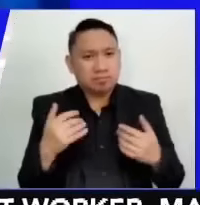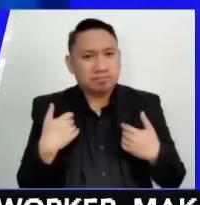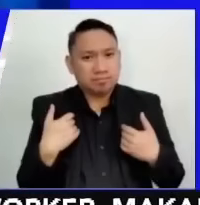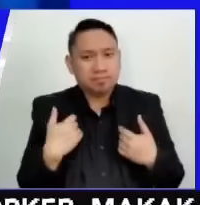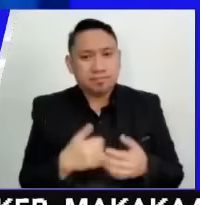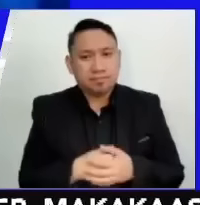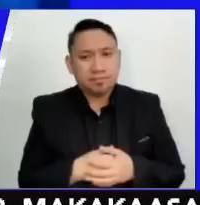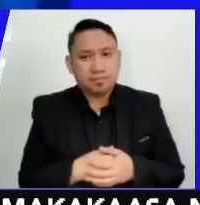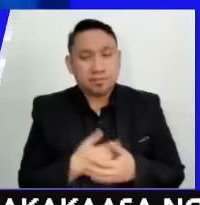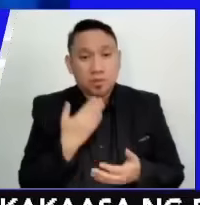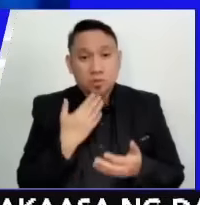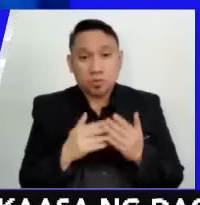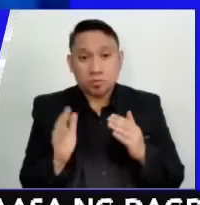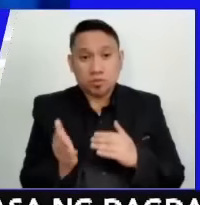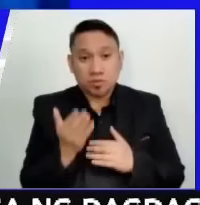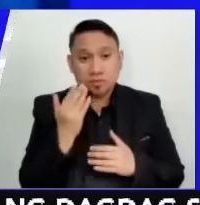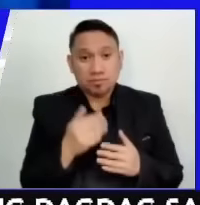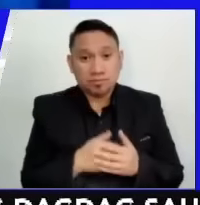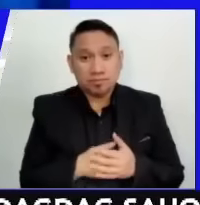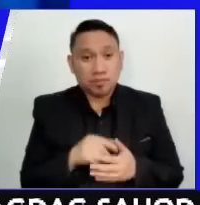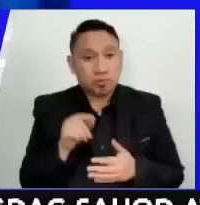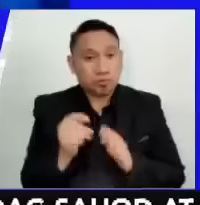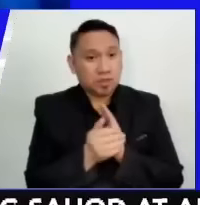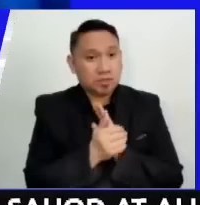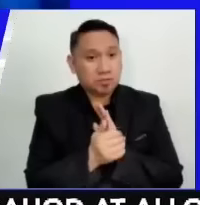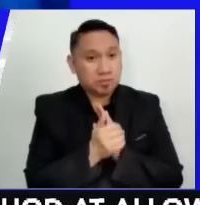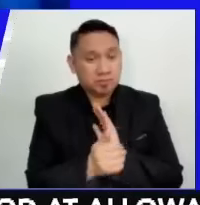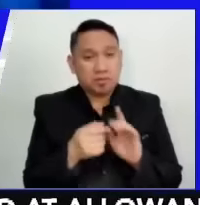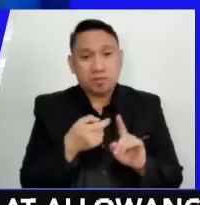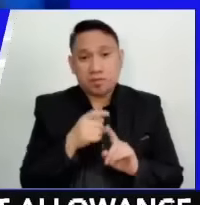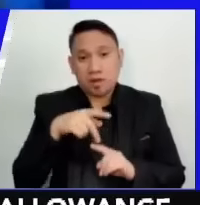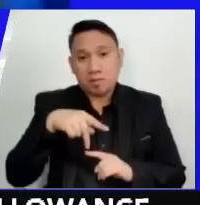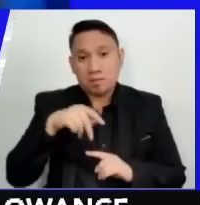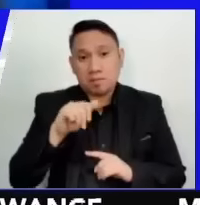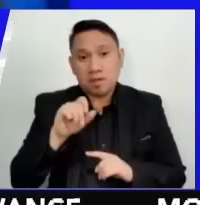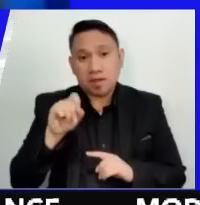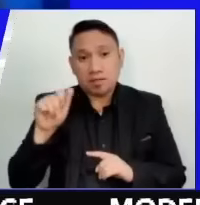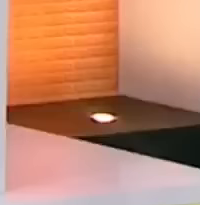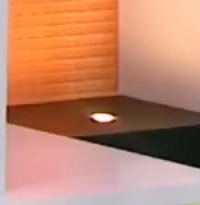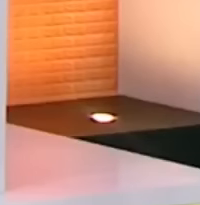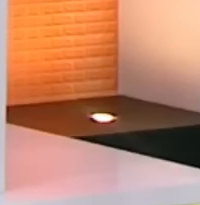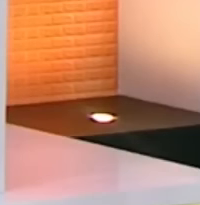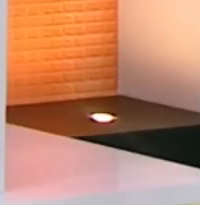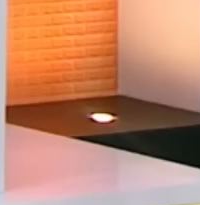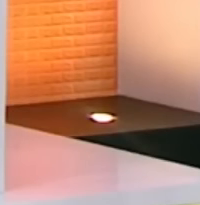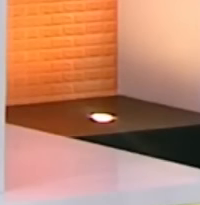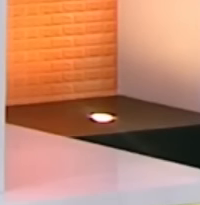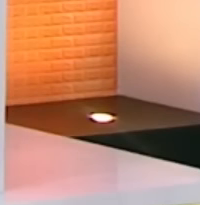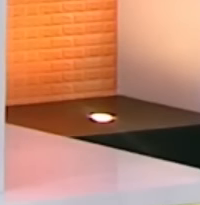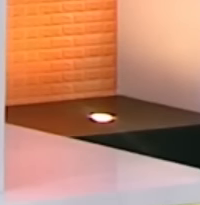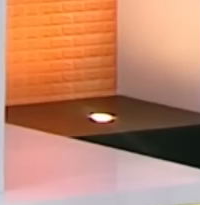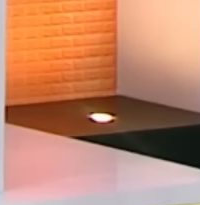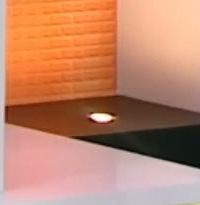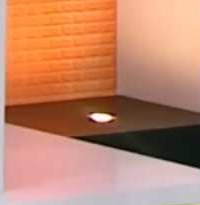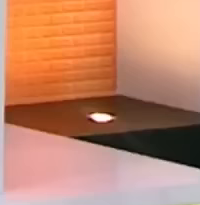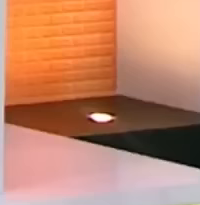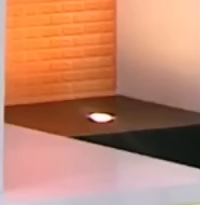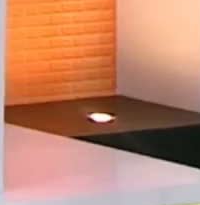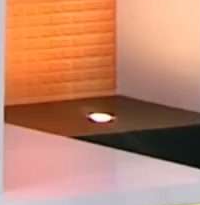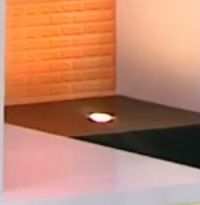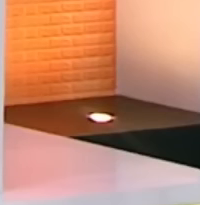Ms. Veronica Torres, weather specialist mula sa PAGASA. Salamat po. Kapuso, para laging una ka sa mga